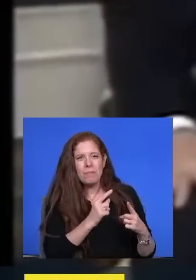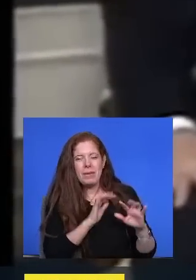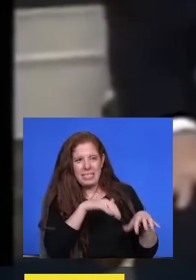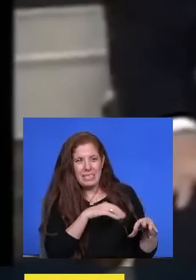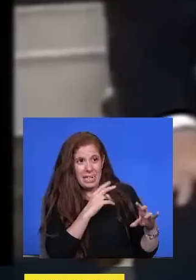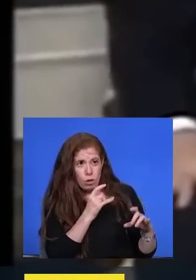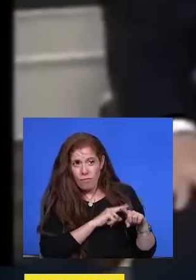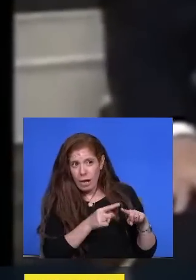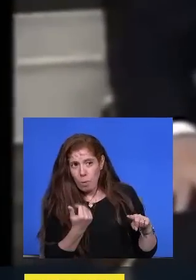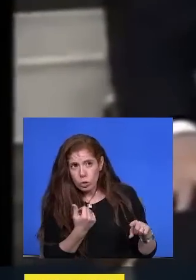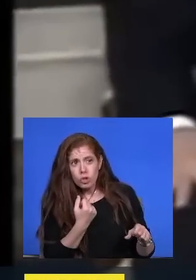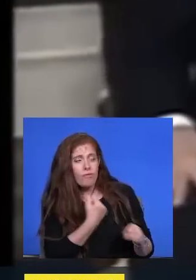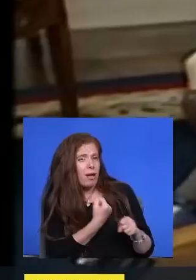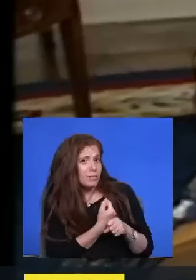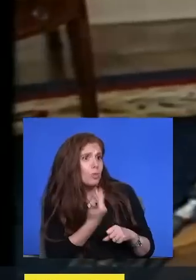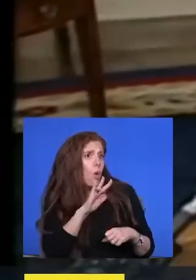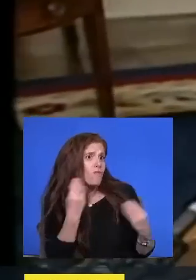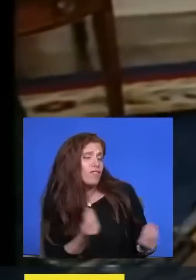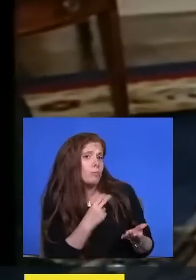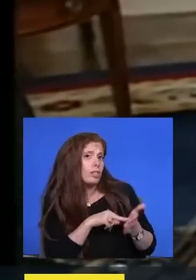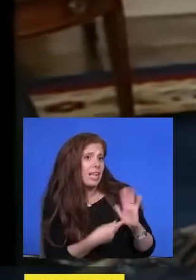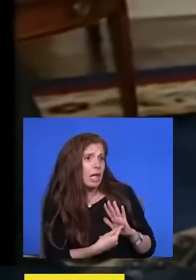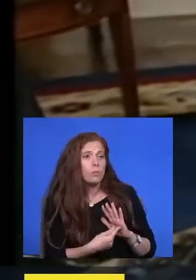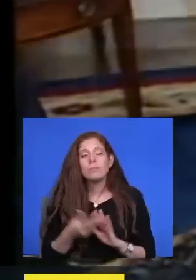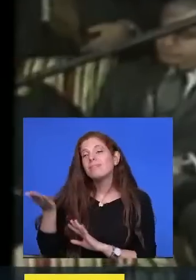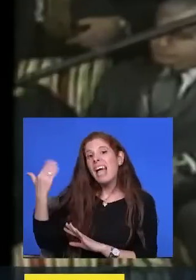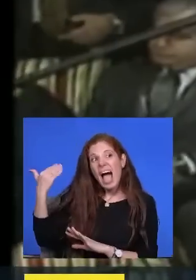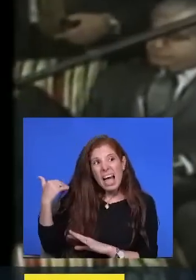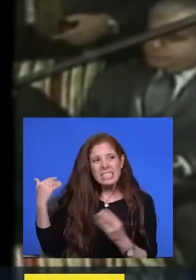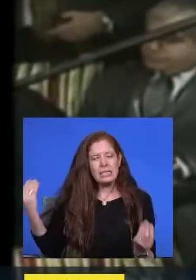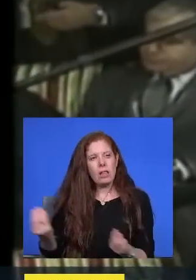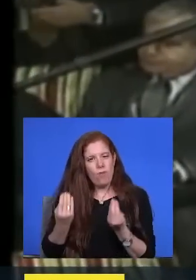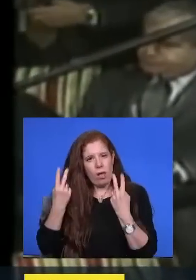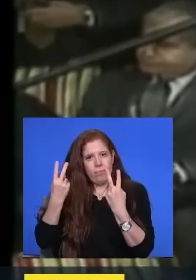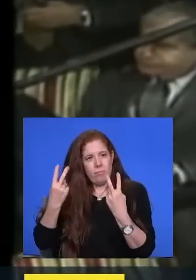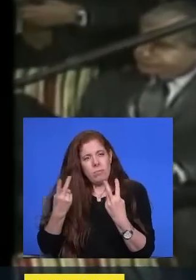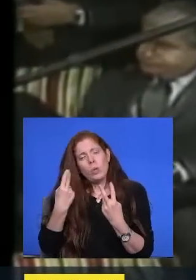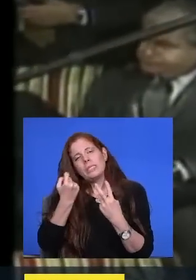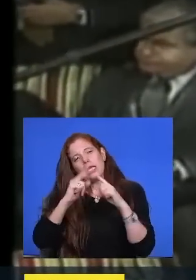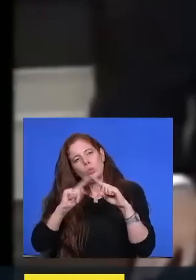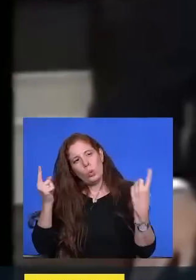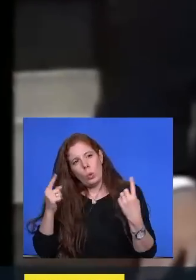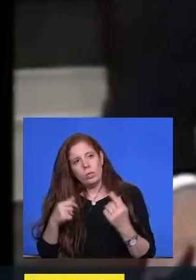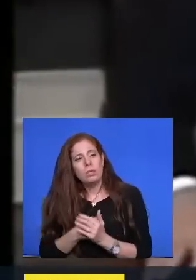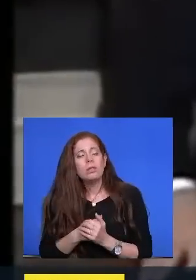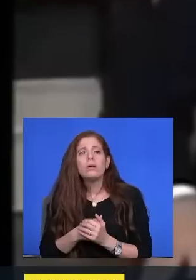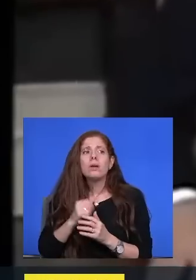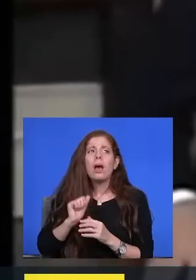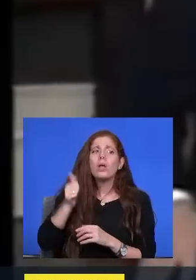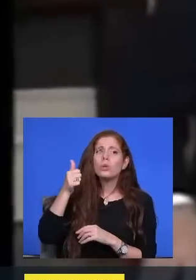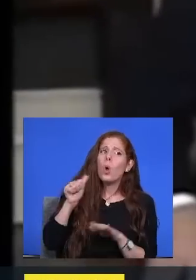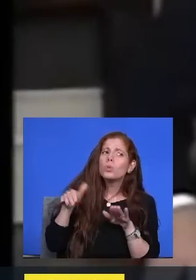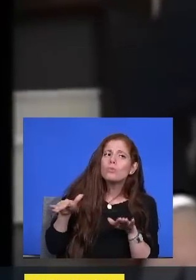And we've pretty much done what we set out to do. אז העניינים הבוערים והשאלות היו מעט שונות. Mr. Prime Minister, when do you think you'll pull